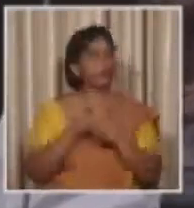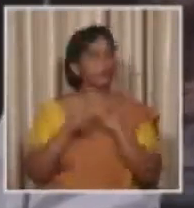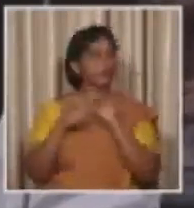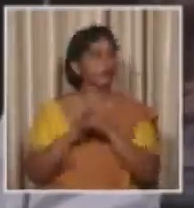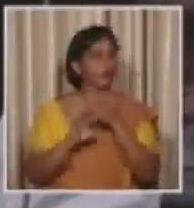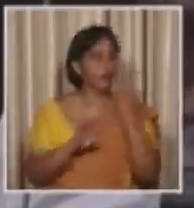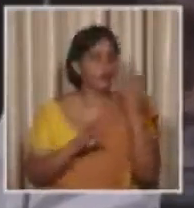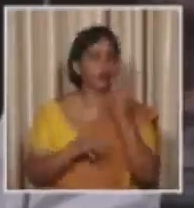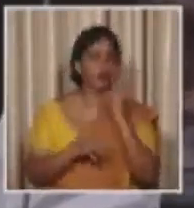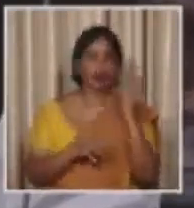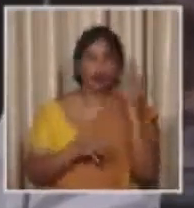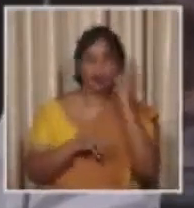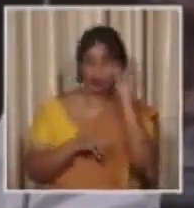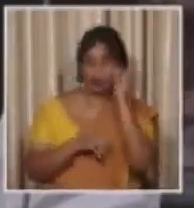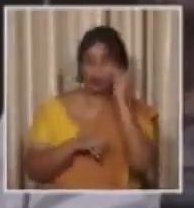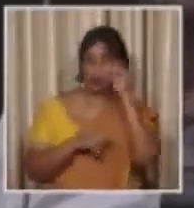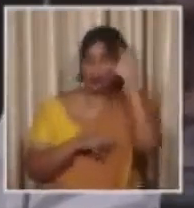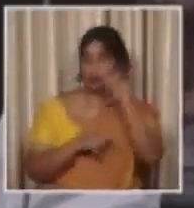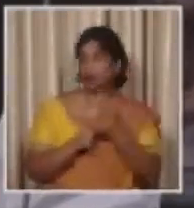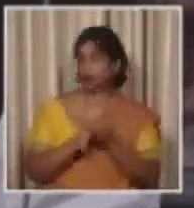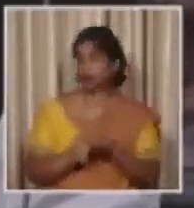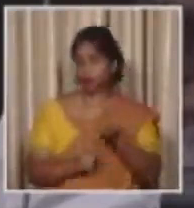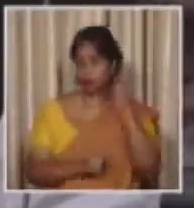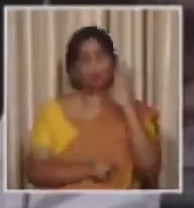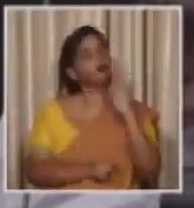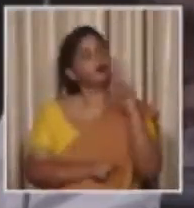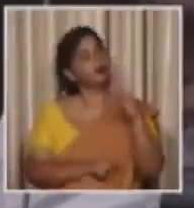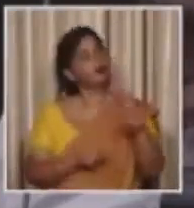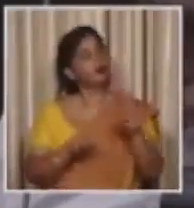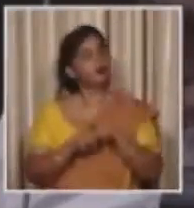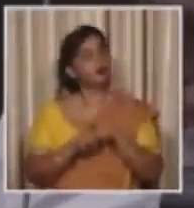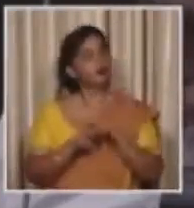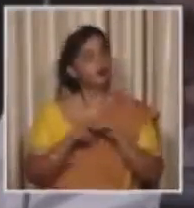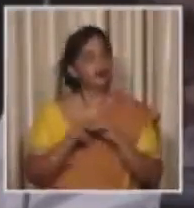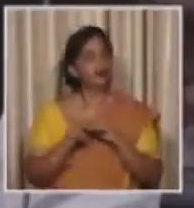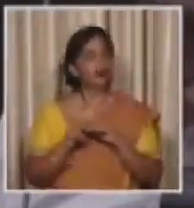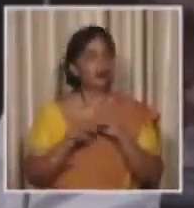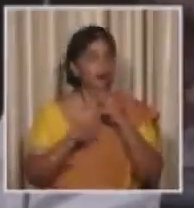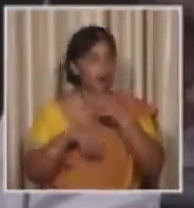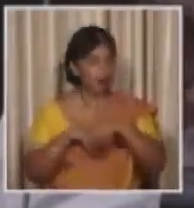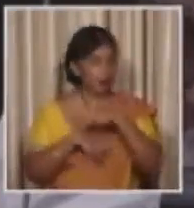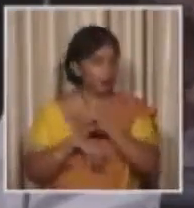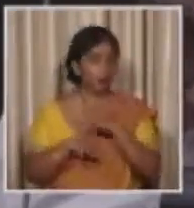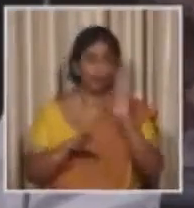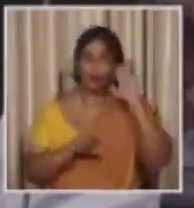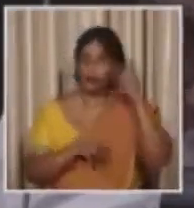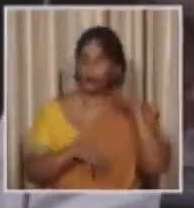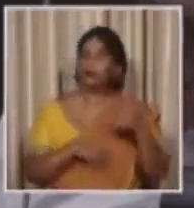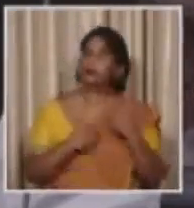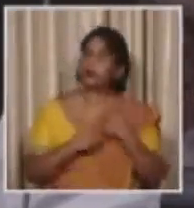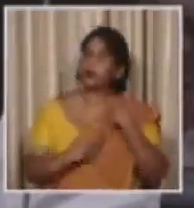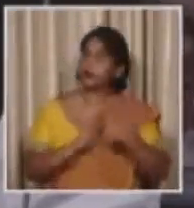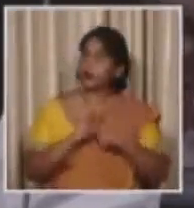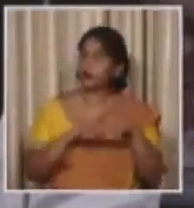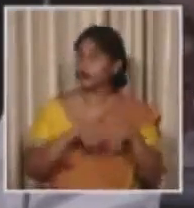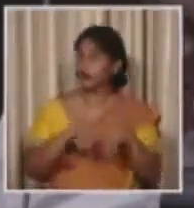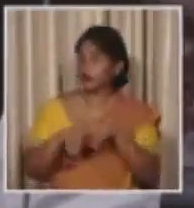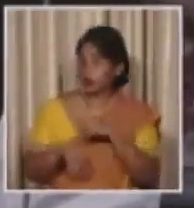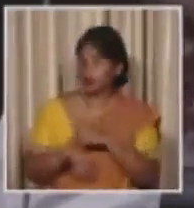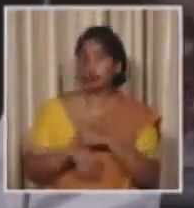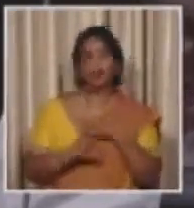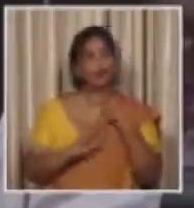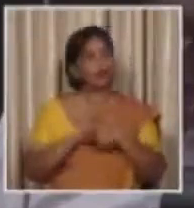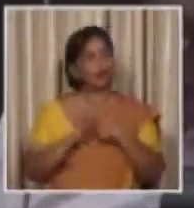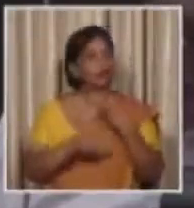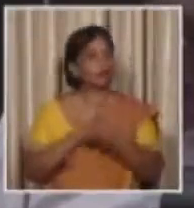පුළුවන්. බීජාල වලට තමයි වැඩිම මුදලක් යන්නේ. වගේම අපිට අනිත් බීජ වලට වැඩිය විශේෂත්වය තමයි අපේ ලාංකේය ගොවියන්